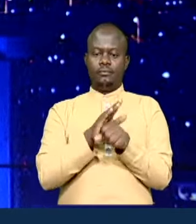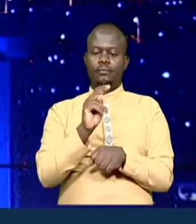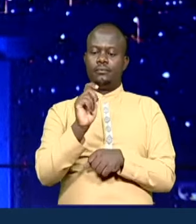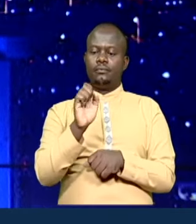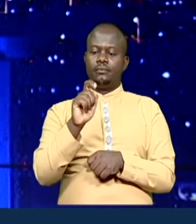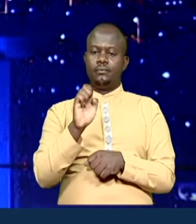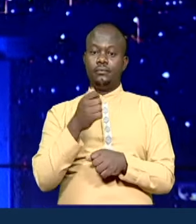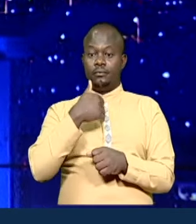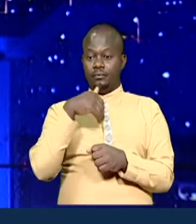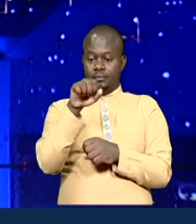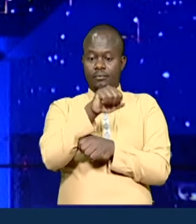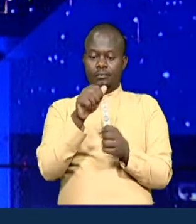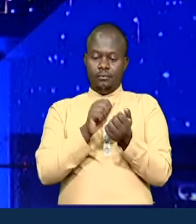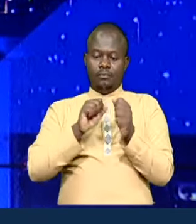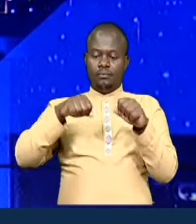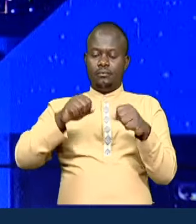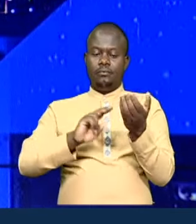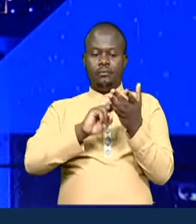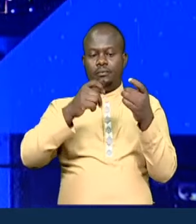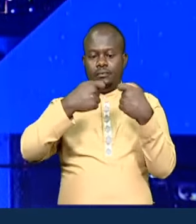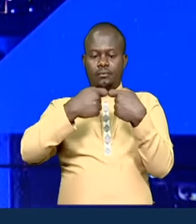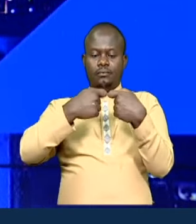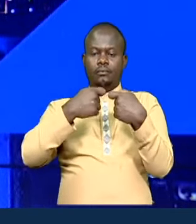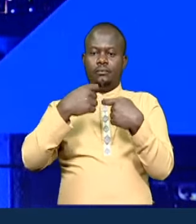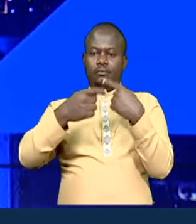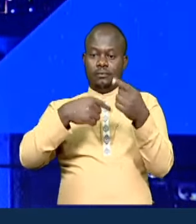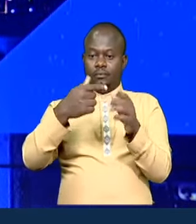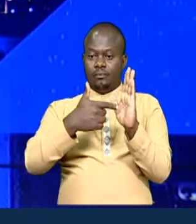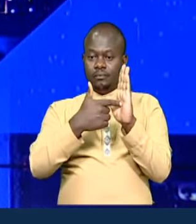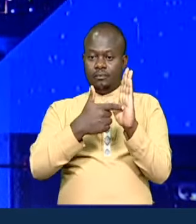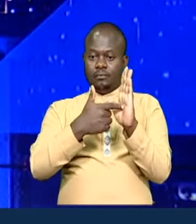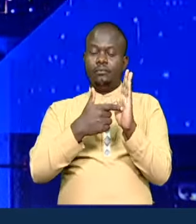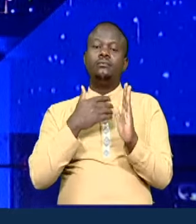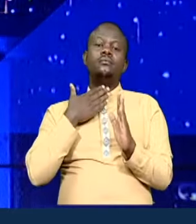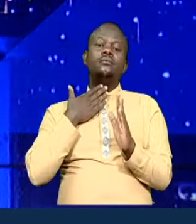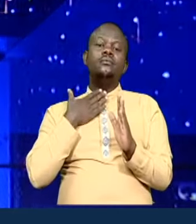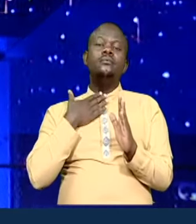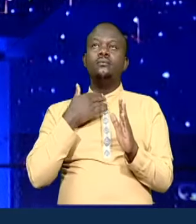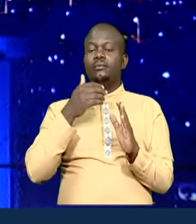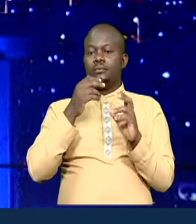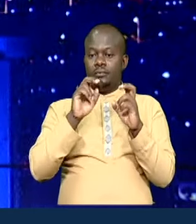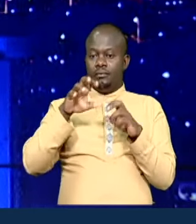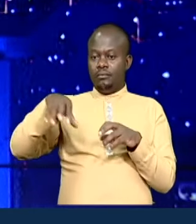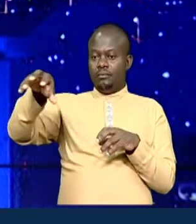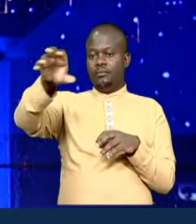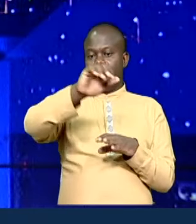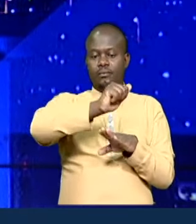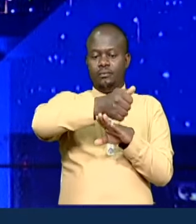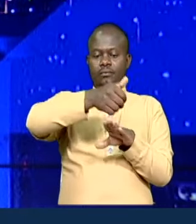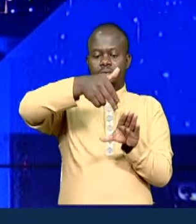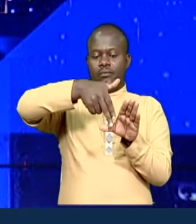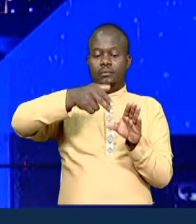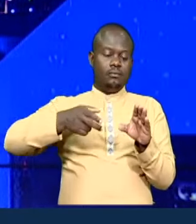abafite imodoka ndetse na moto bikoresha amashanyarazi bo bakomeje kugaragaza icyifuzo cy'uko hirya no hino mu gihugu hagezwayo